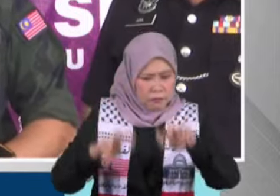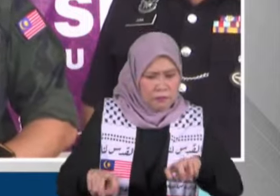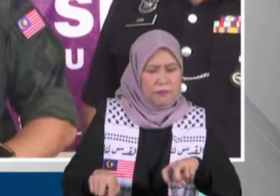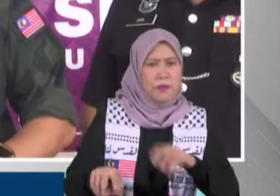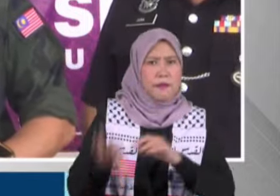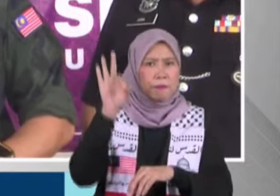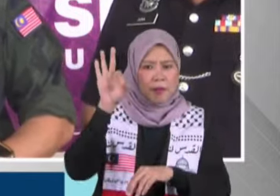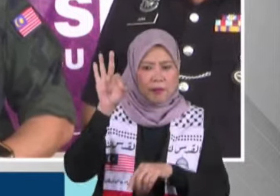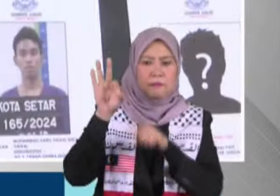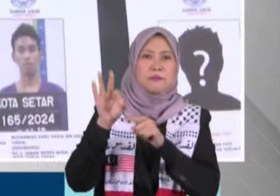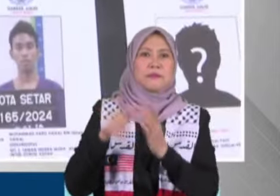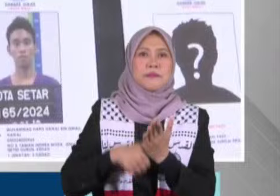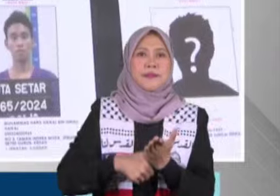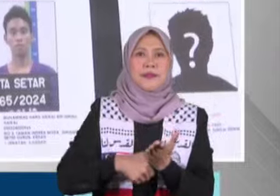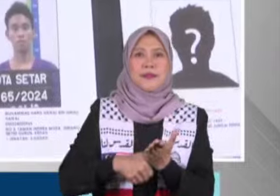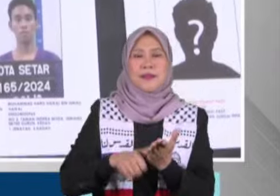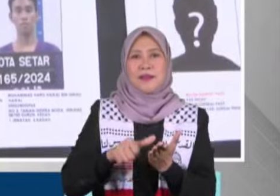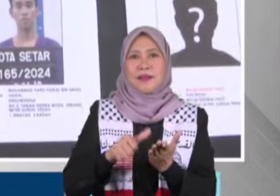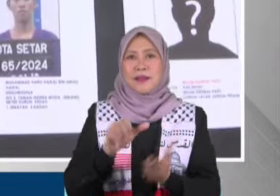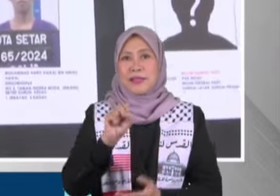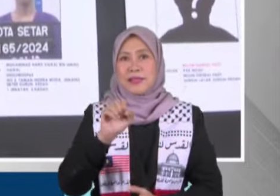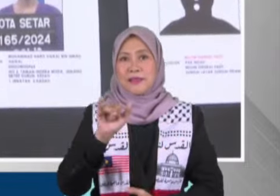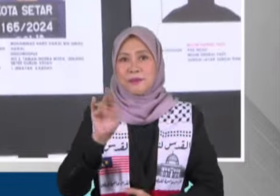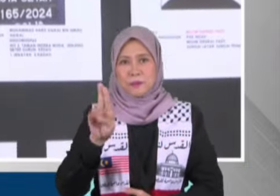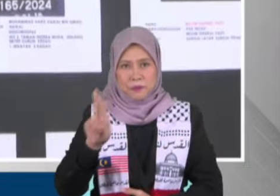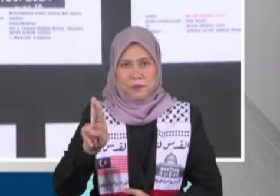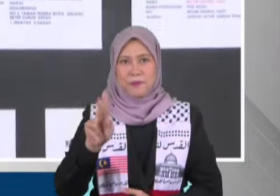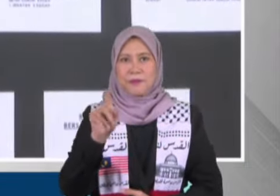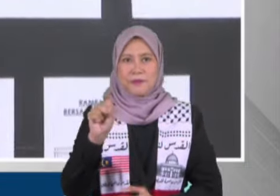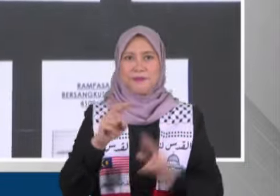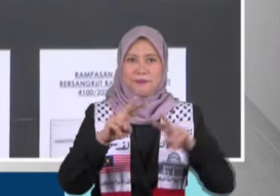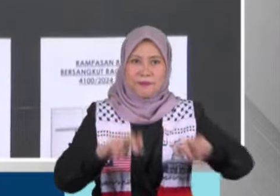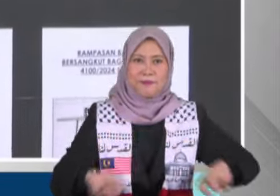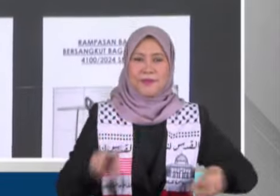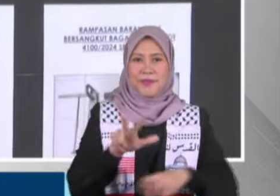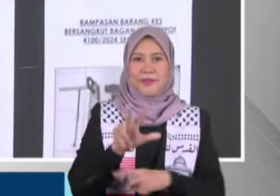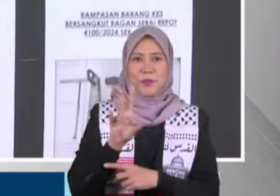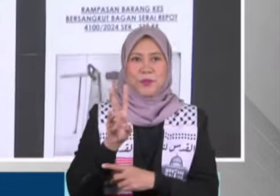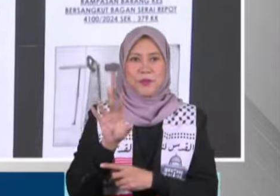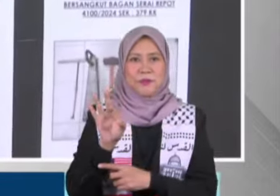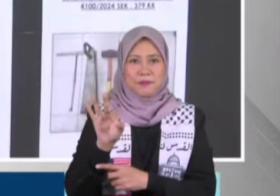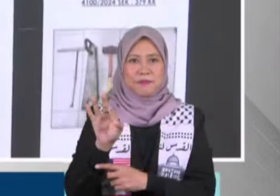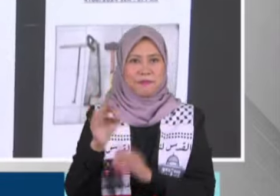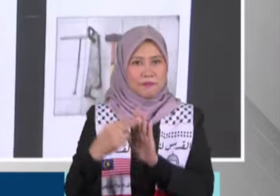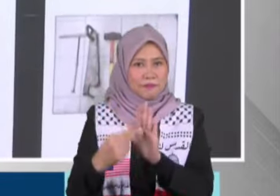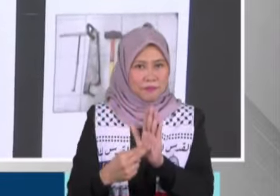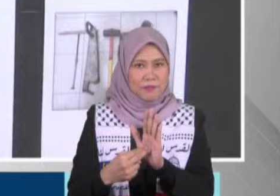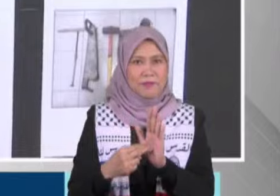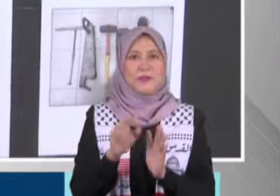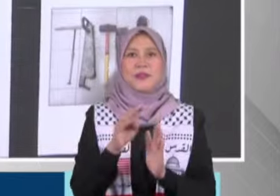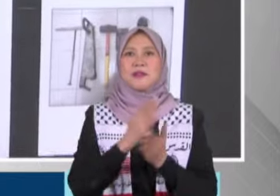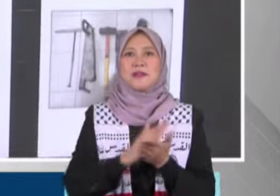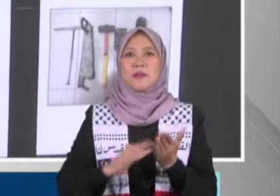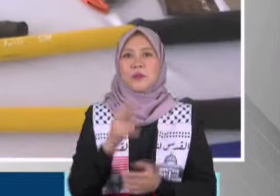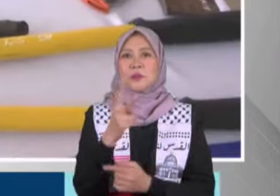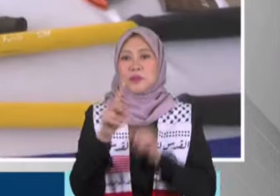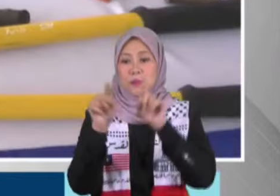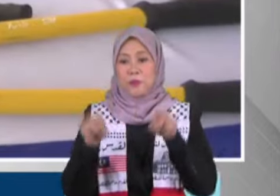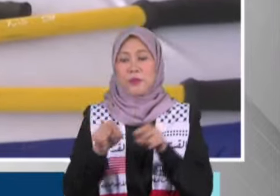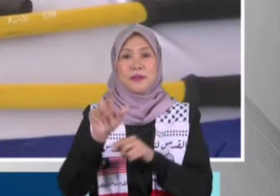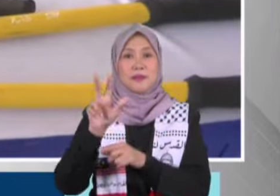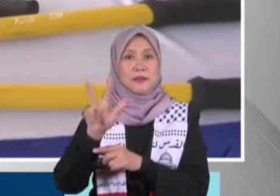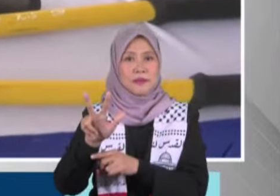1 paket dadah jenis syabu. Kes disiasat di bawah Seksyen 379 Kanun Keseksaan dan Seksyen 12-3